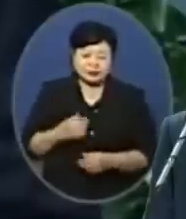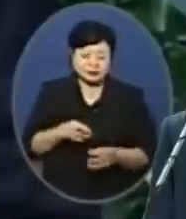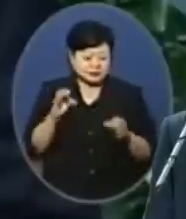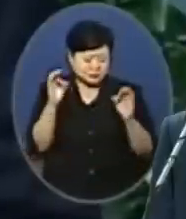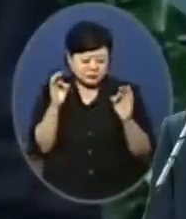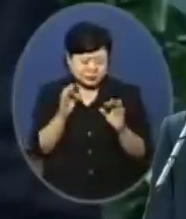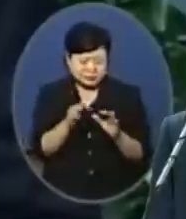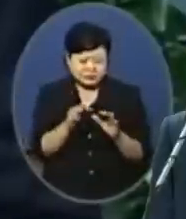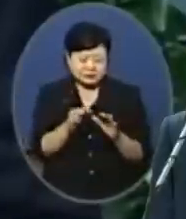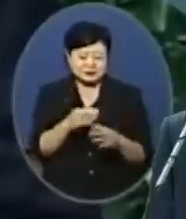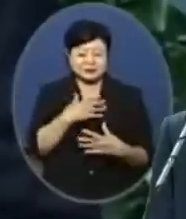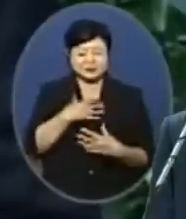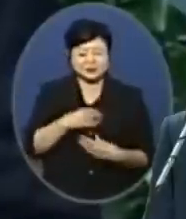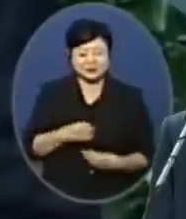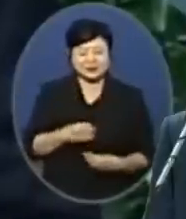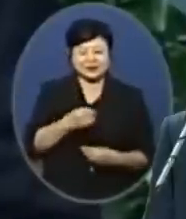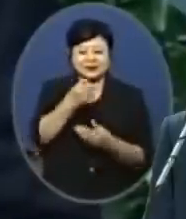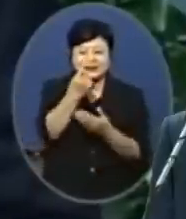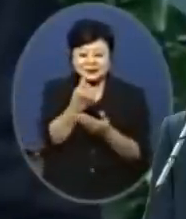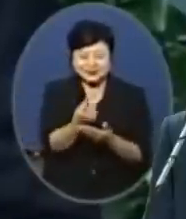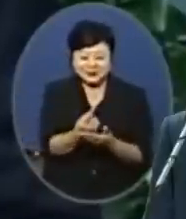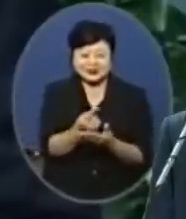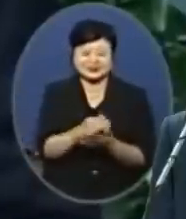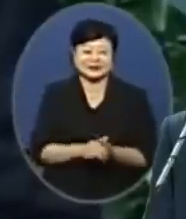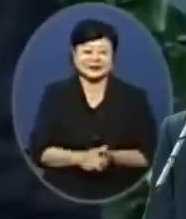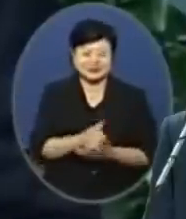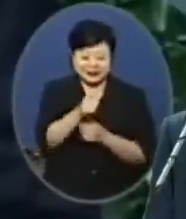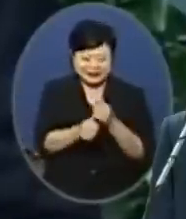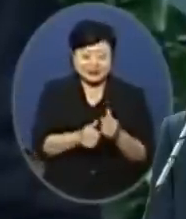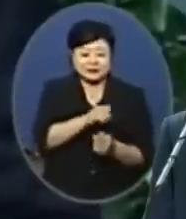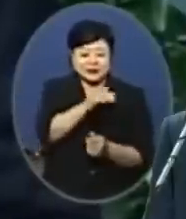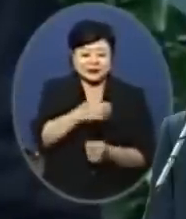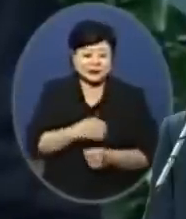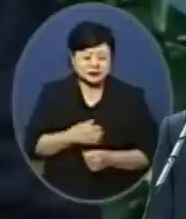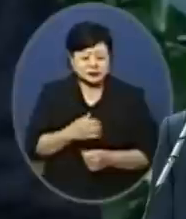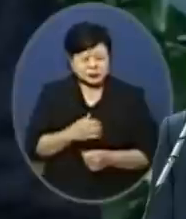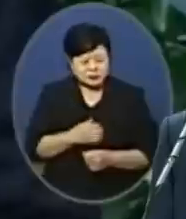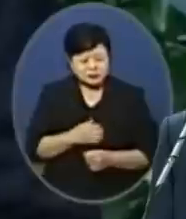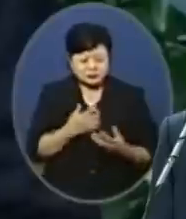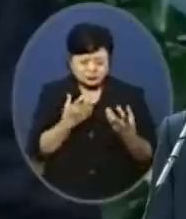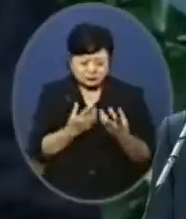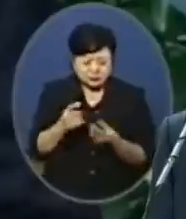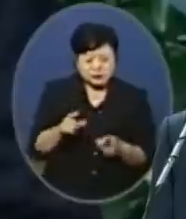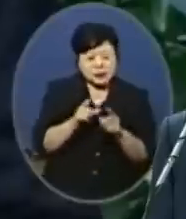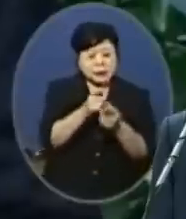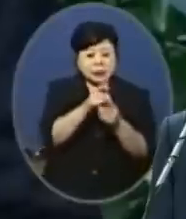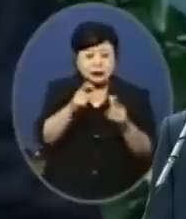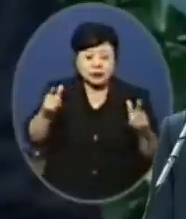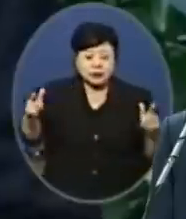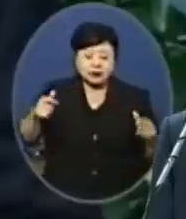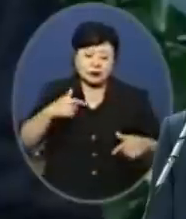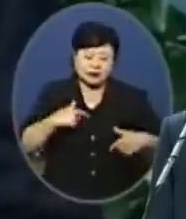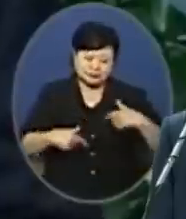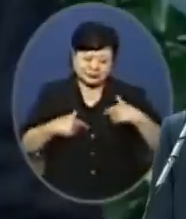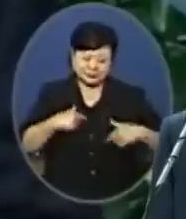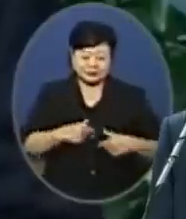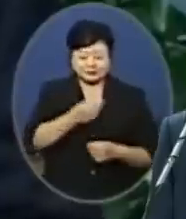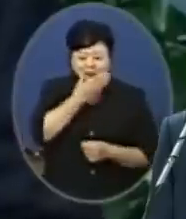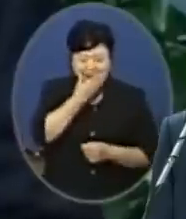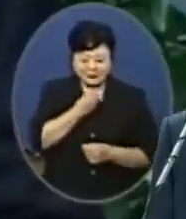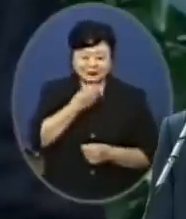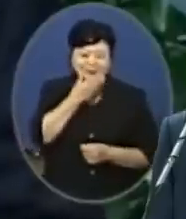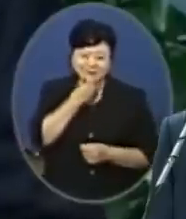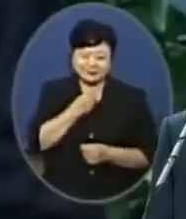사라지고 평안이 다가오는 것입니다. 하나님은 우리가 근심 걱정으로 가득한 삶이 아니라 기쁨과